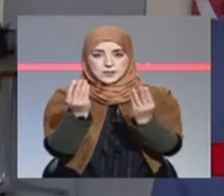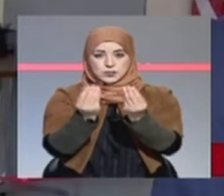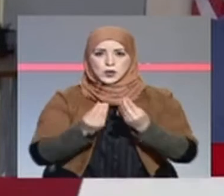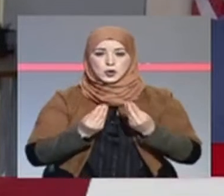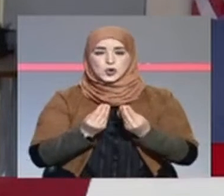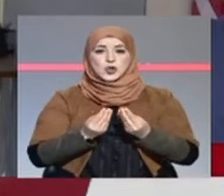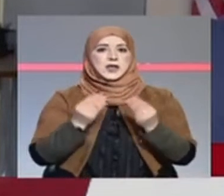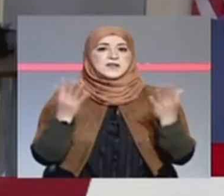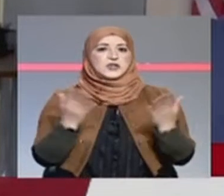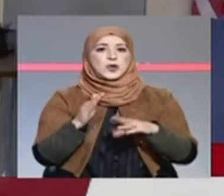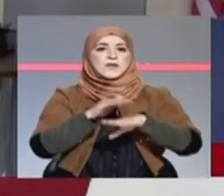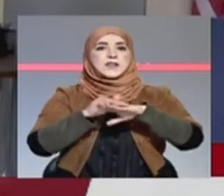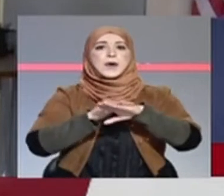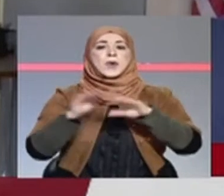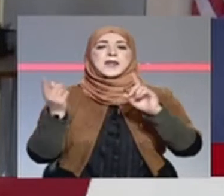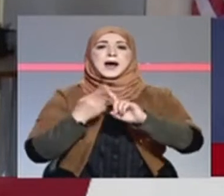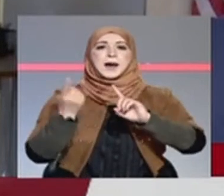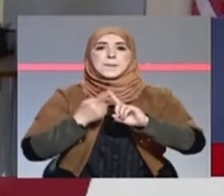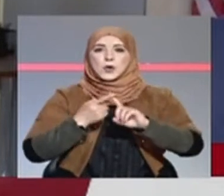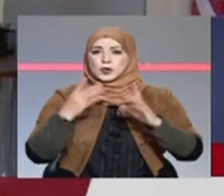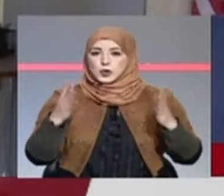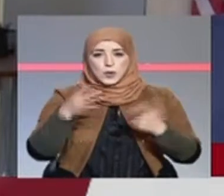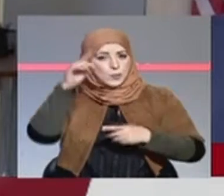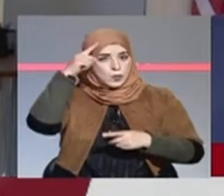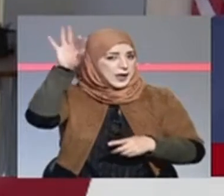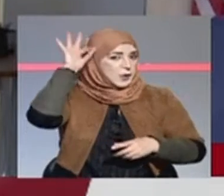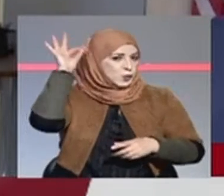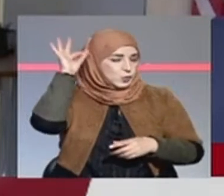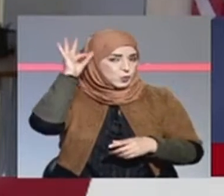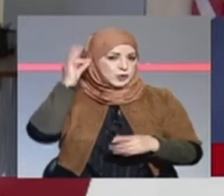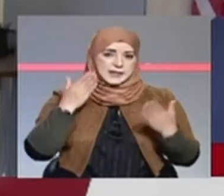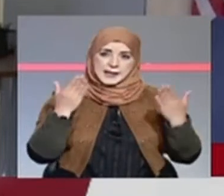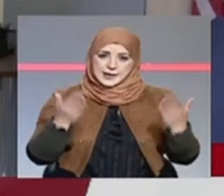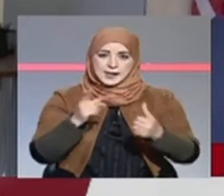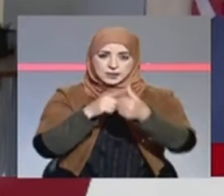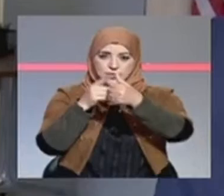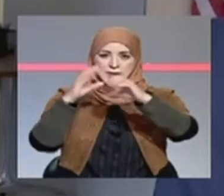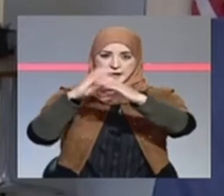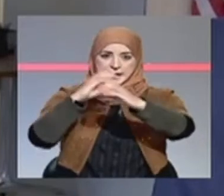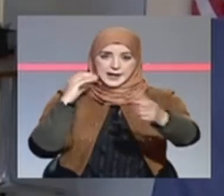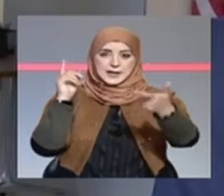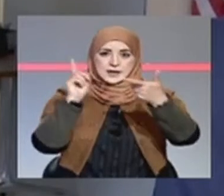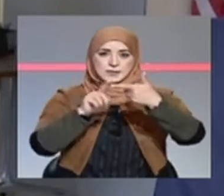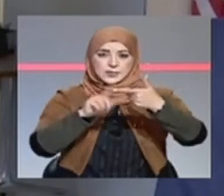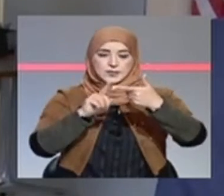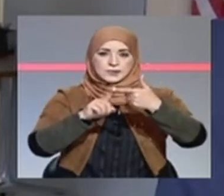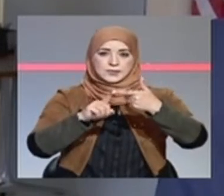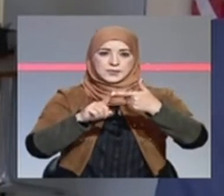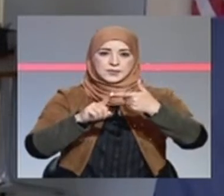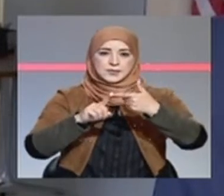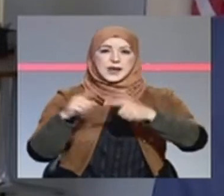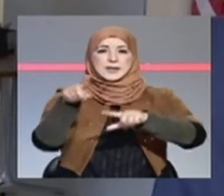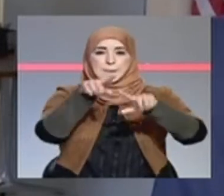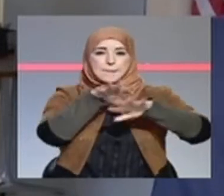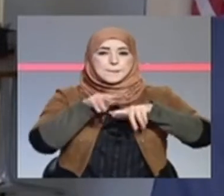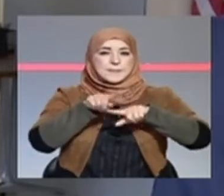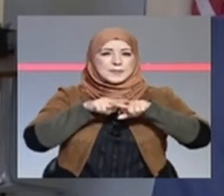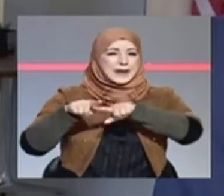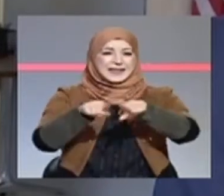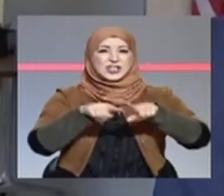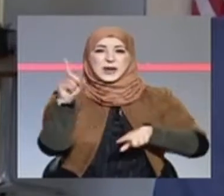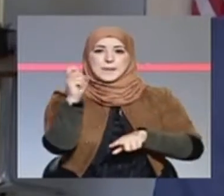ميتين هم تونس اللي هي النقل اللي هي توسيع المياه اللي هي